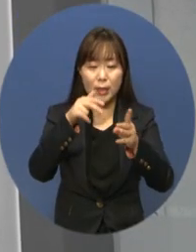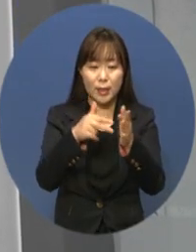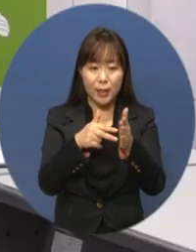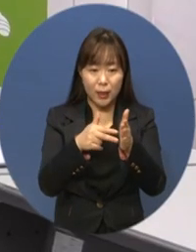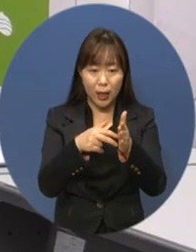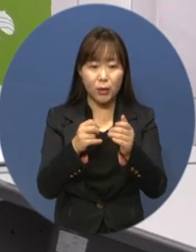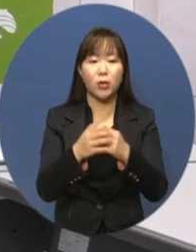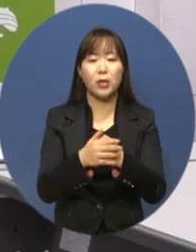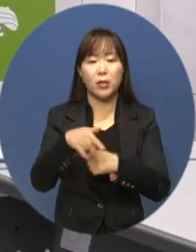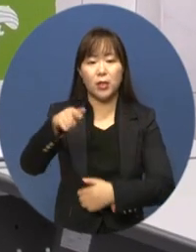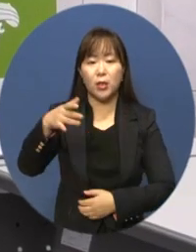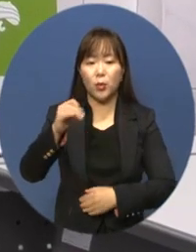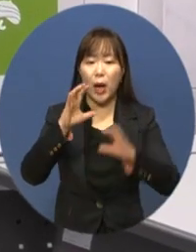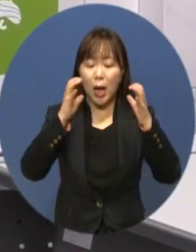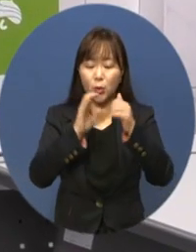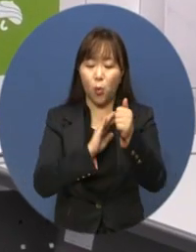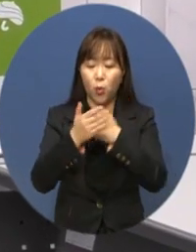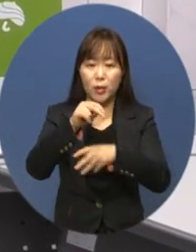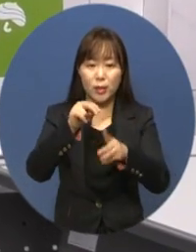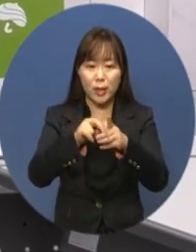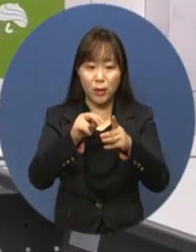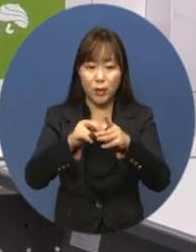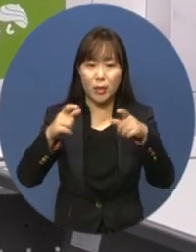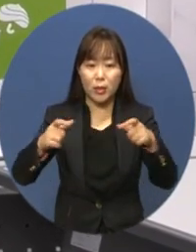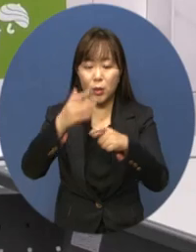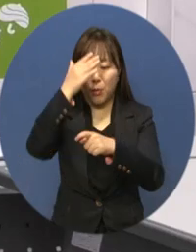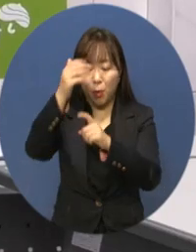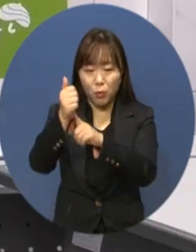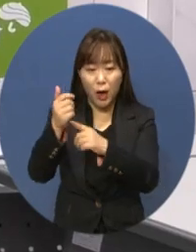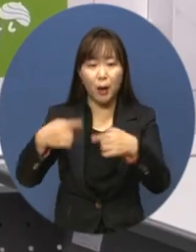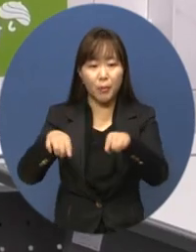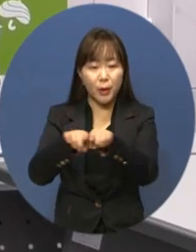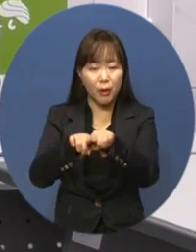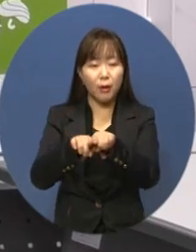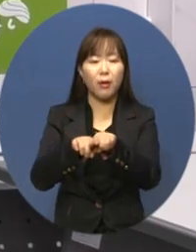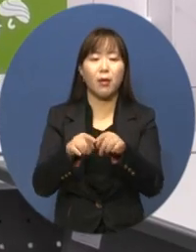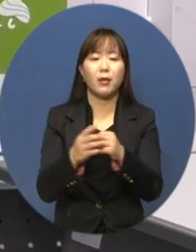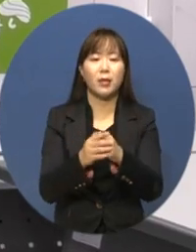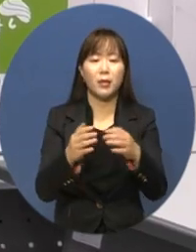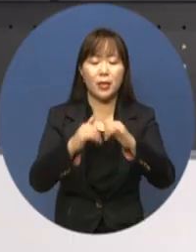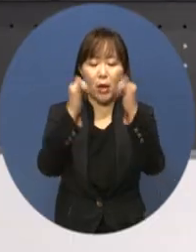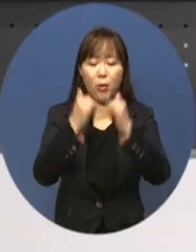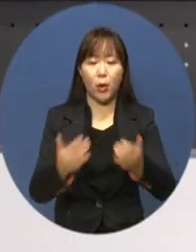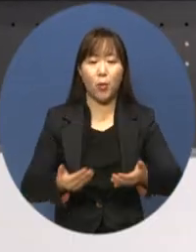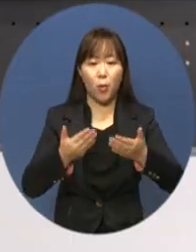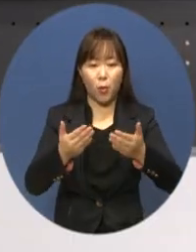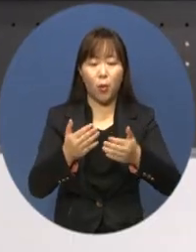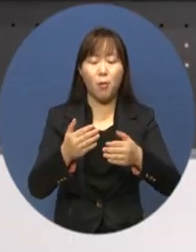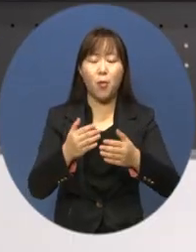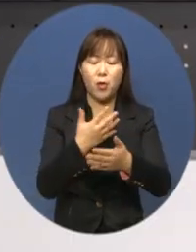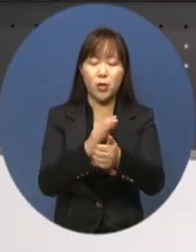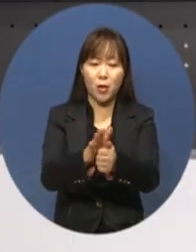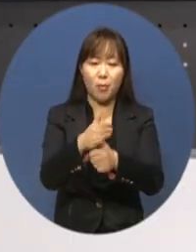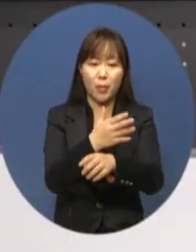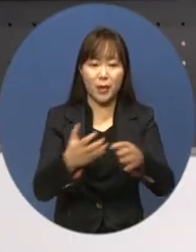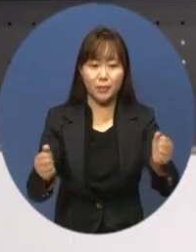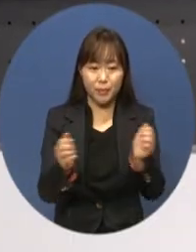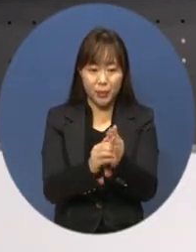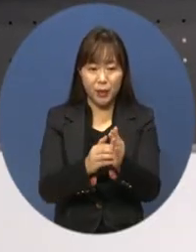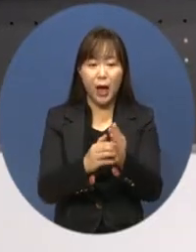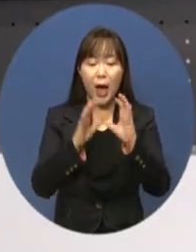어린이재단, 세종아동옹호센터인 지역본부와의 사회공헌 협약식을 하고 아동복지의 정보